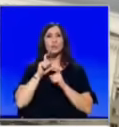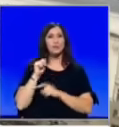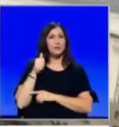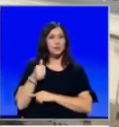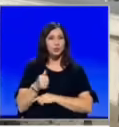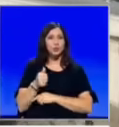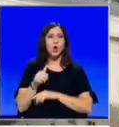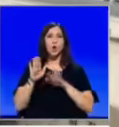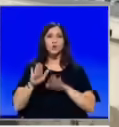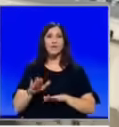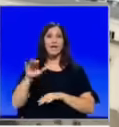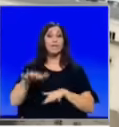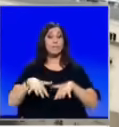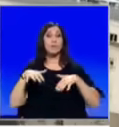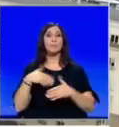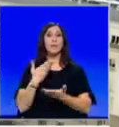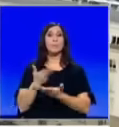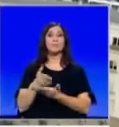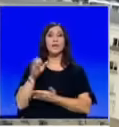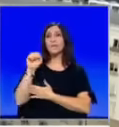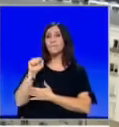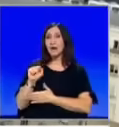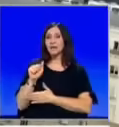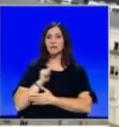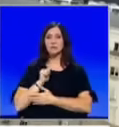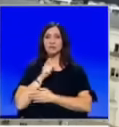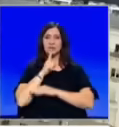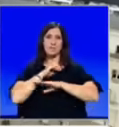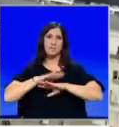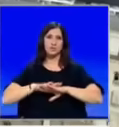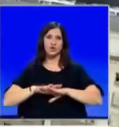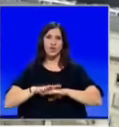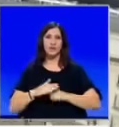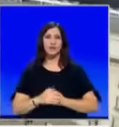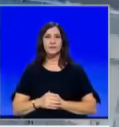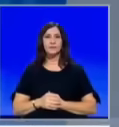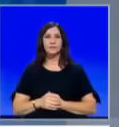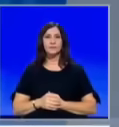утре. Останалите парламентарно представени формации запазиха мълчание.